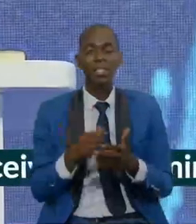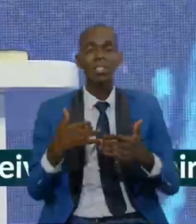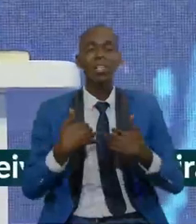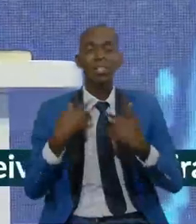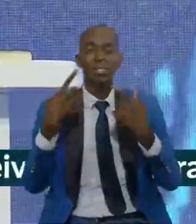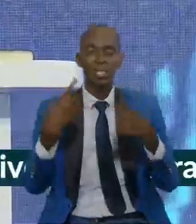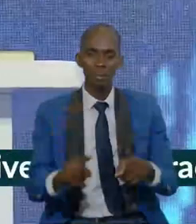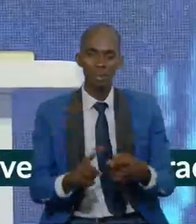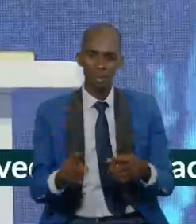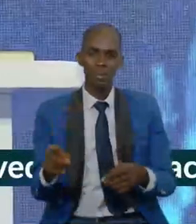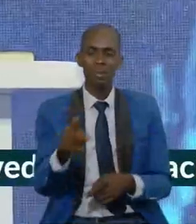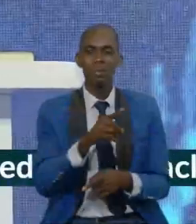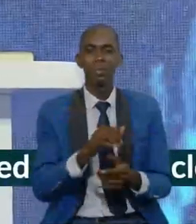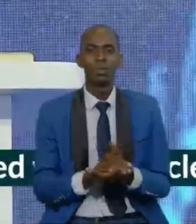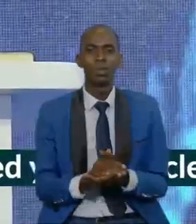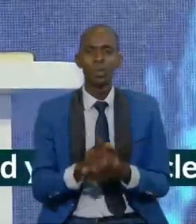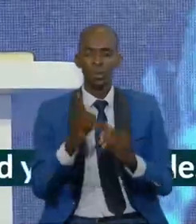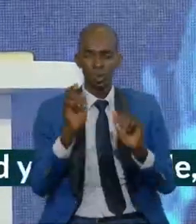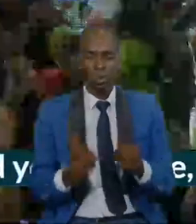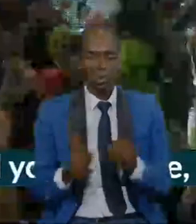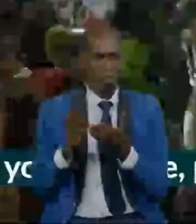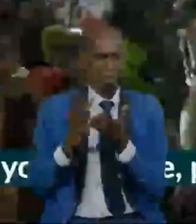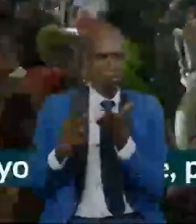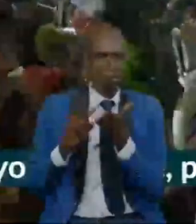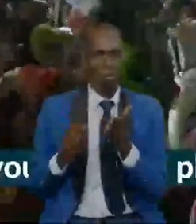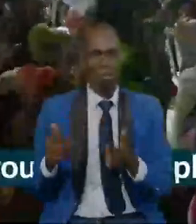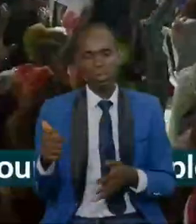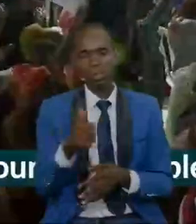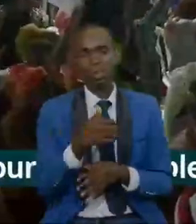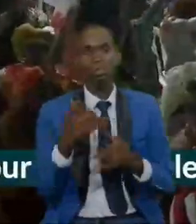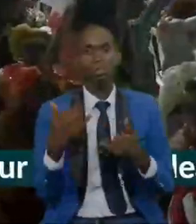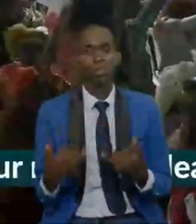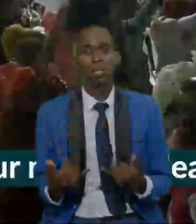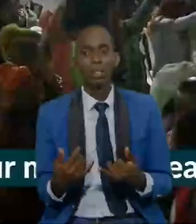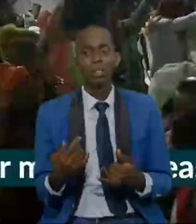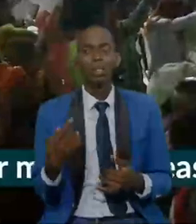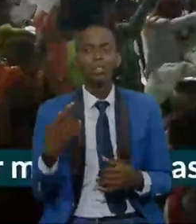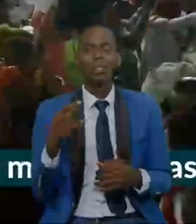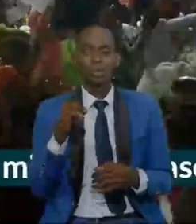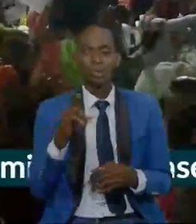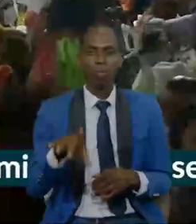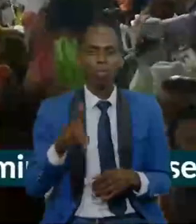dis, c'est fait. You can check up yourself. Examinez-vous.